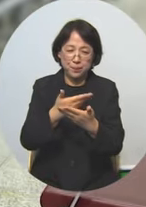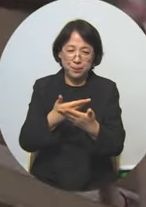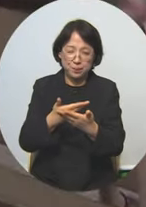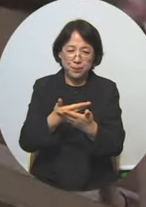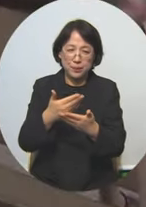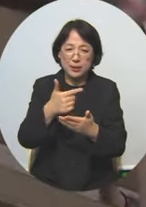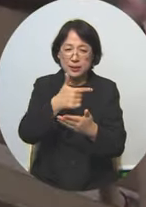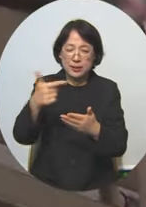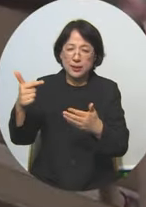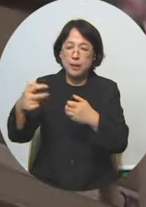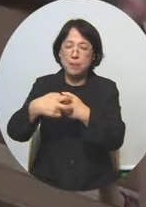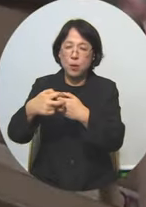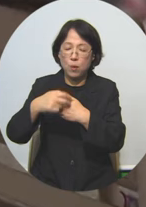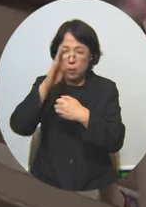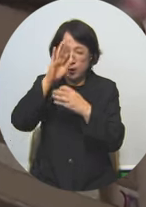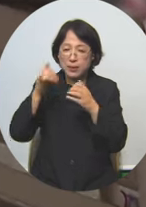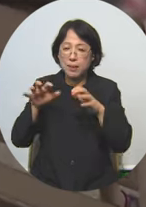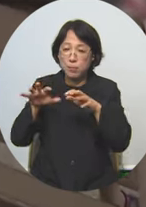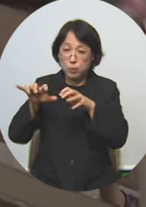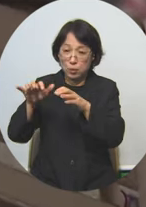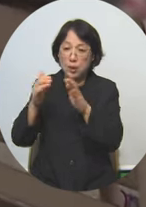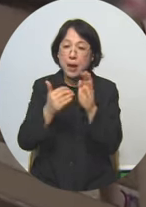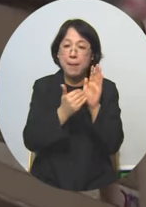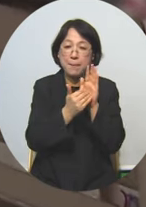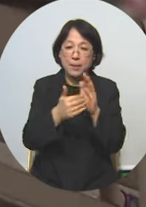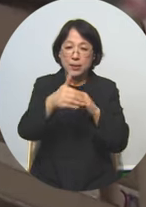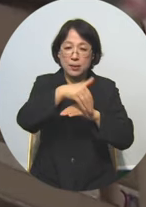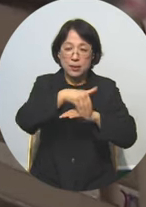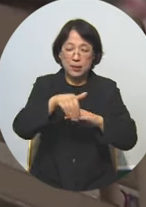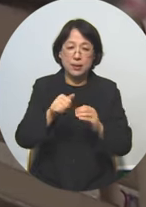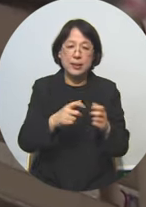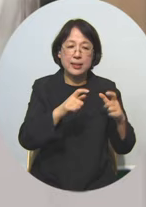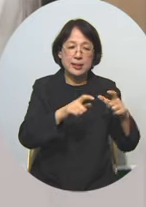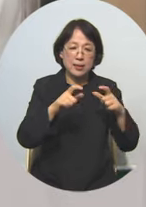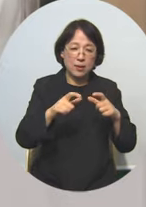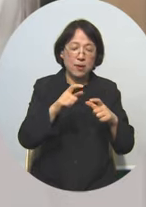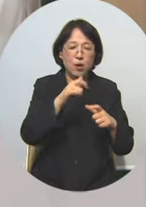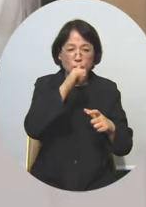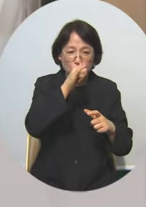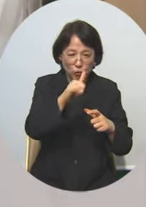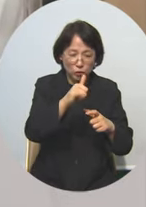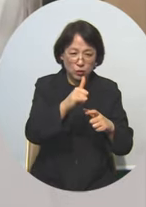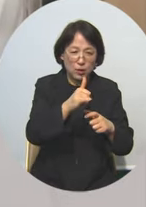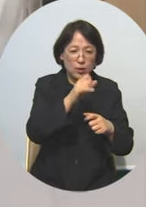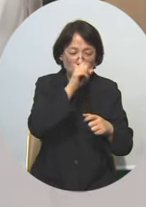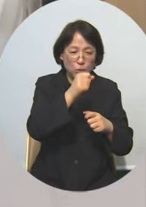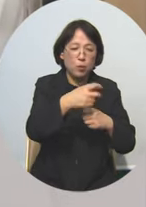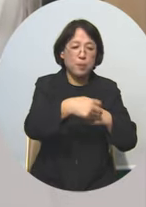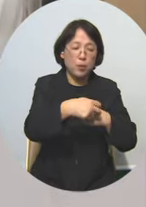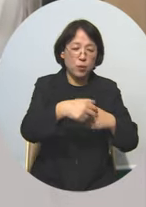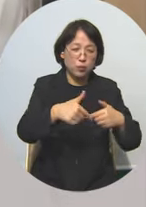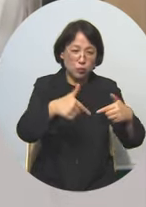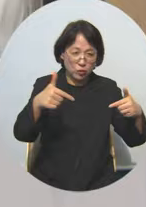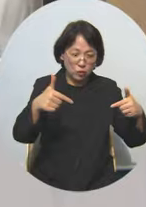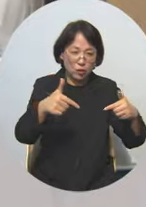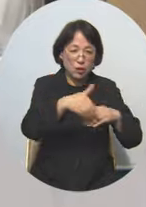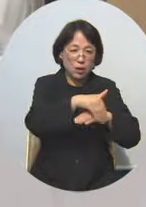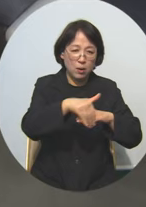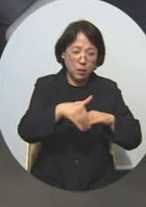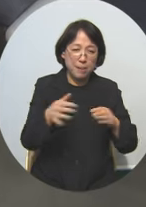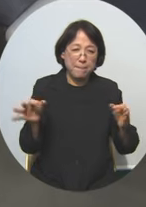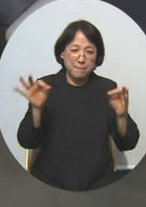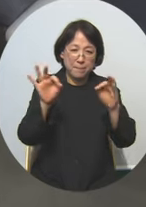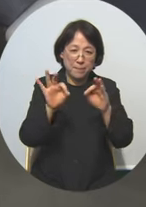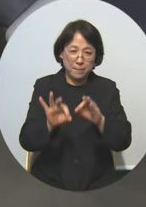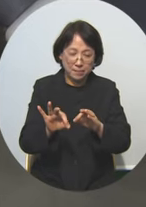계획입니다. 정부는 또 지역 강소병원 육성 계획을 재정적으로 뒷받침하기 위해 지역의료 발전기금을 신설하기로